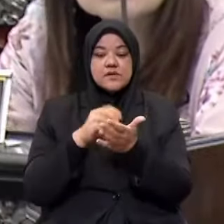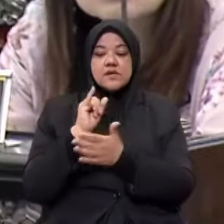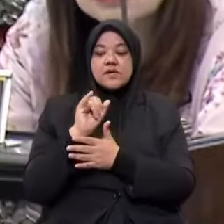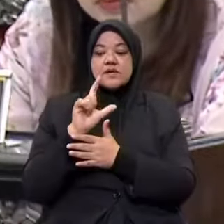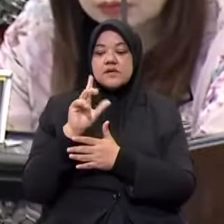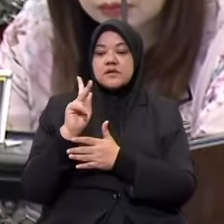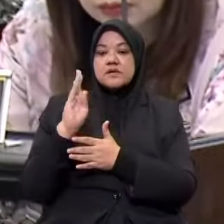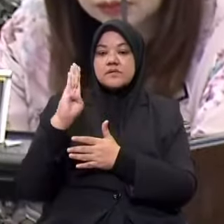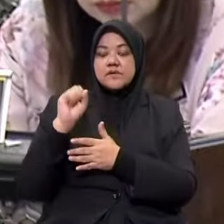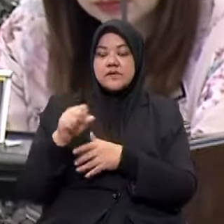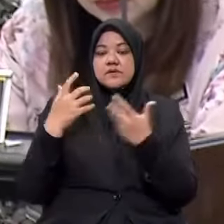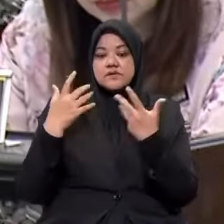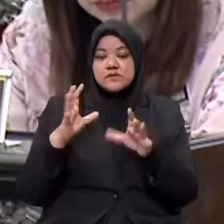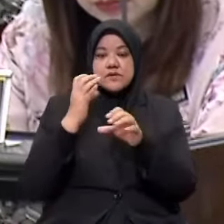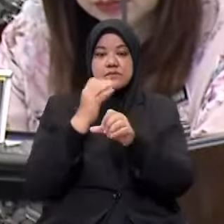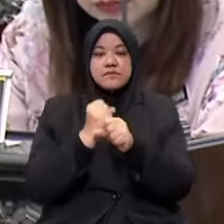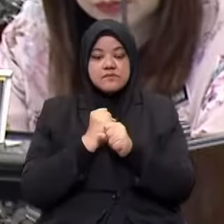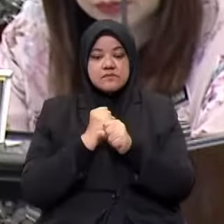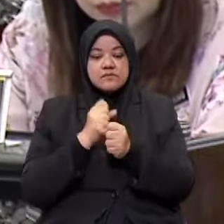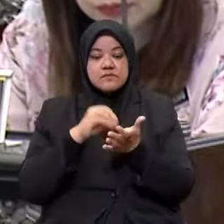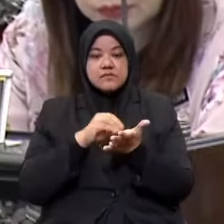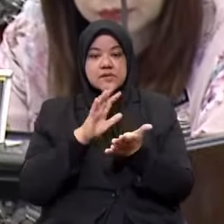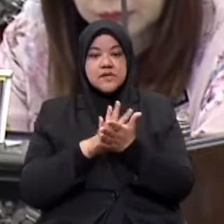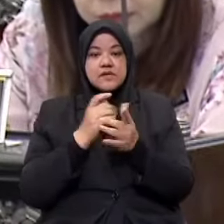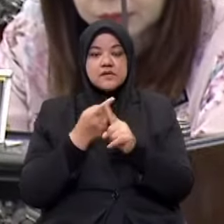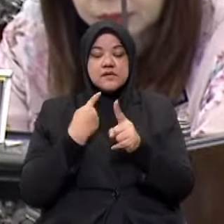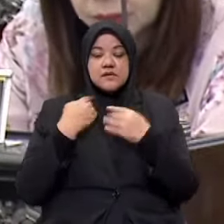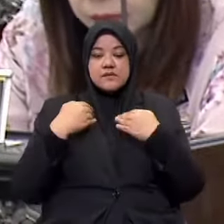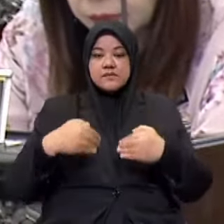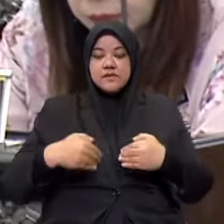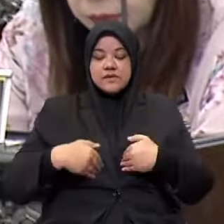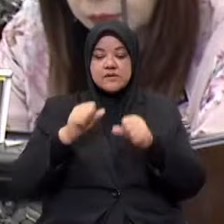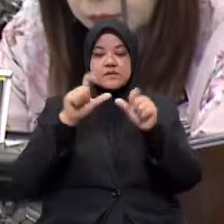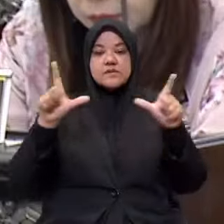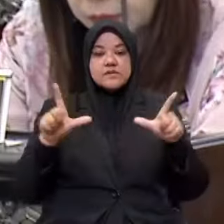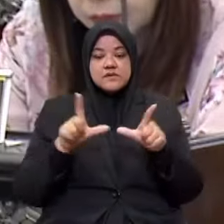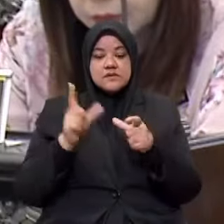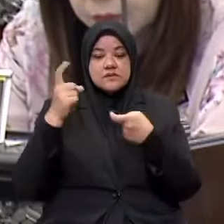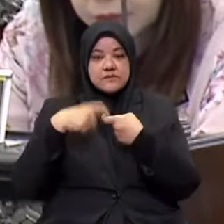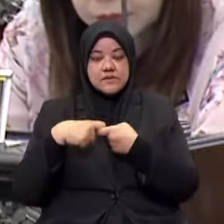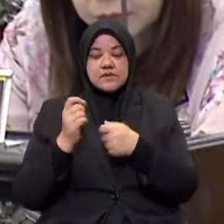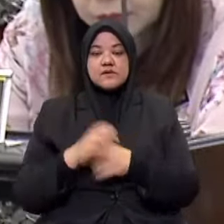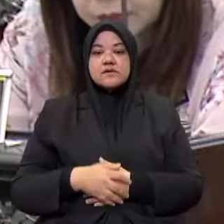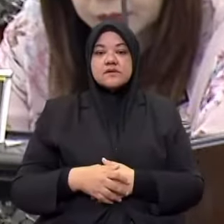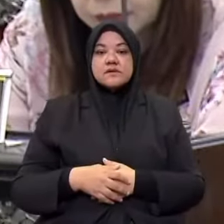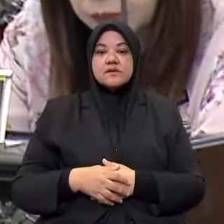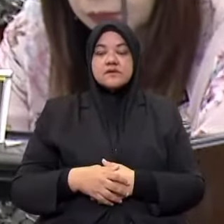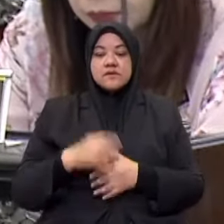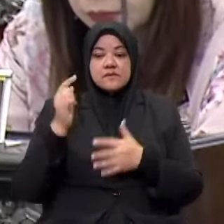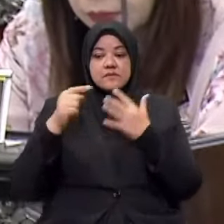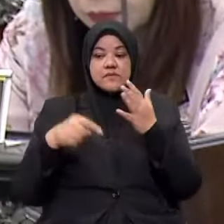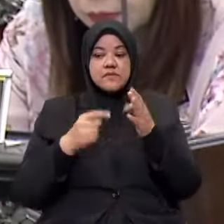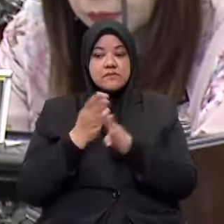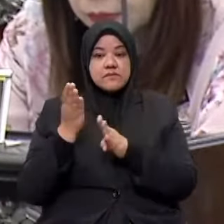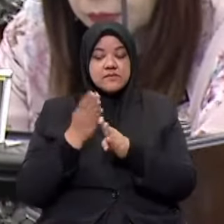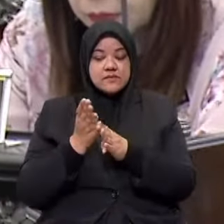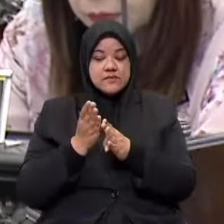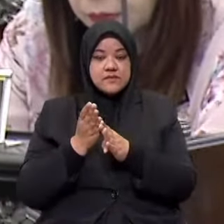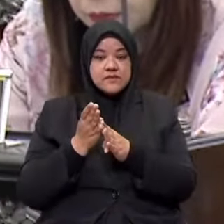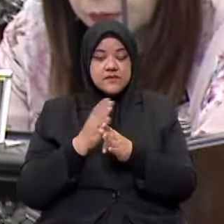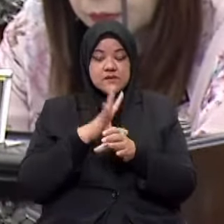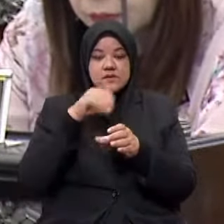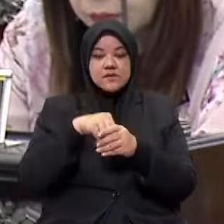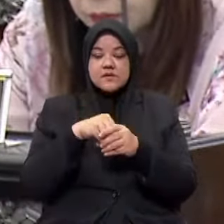ilkbs telah mendapat pertauliahan daripada badan-badan persijilan yang berkaitan beberapa sesi libat